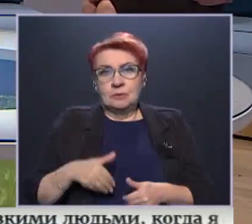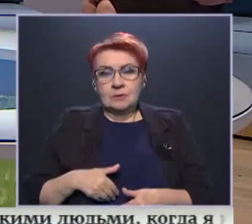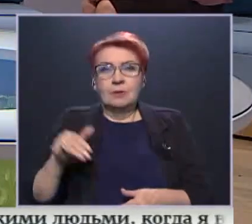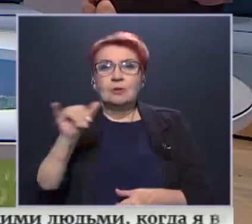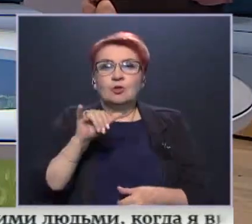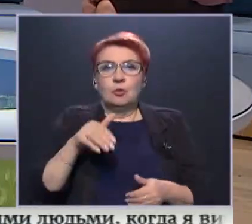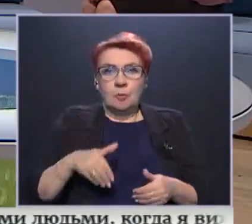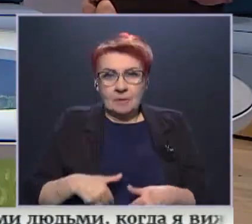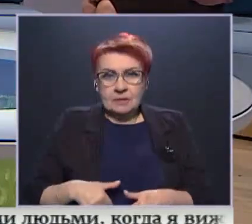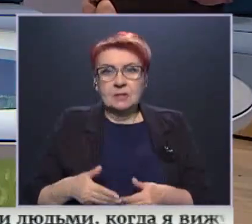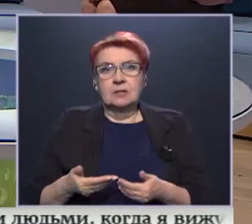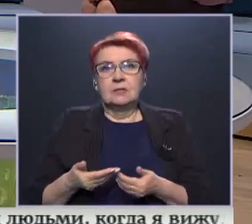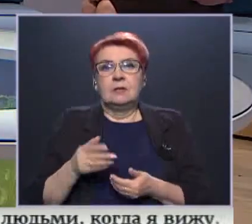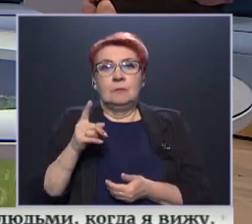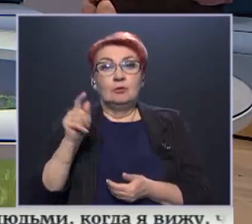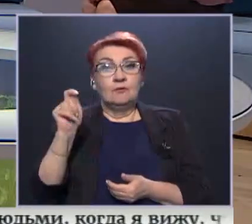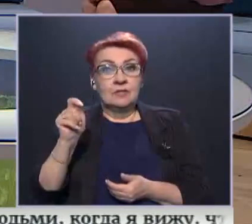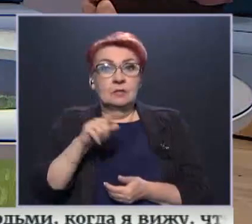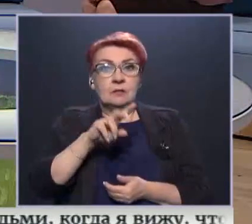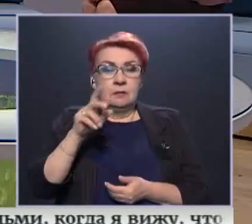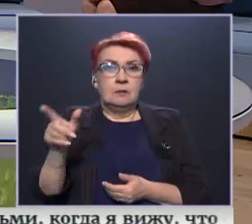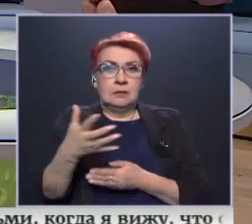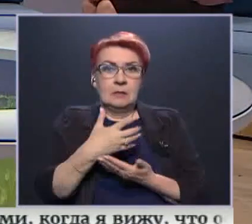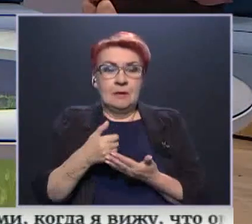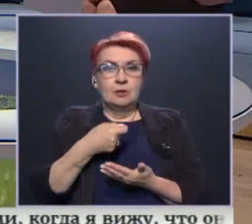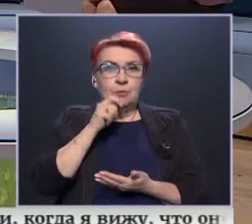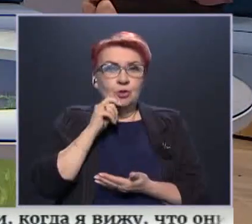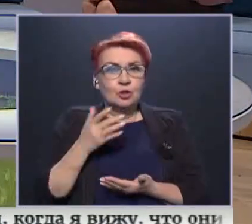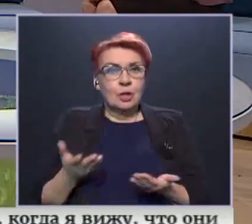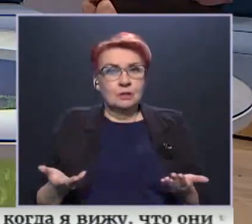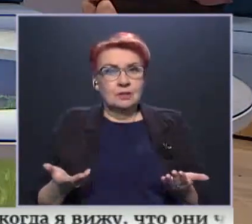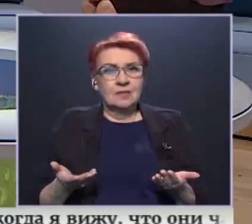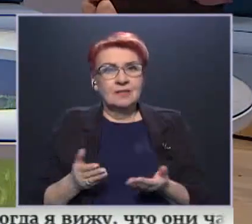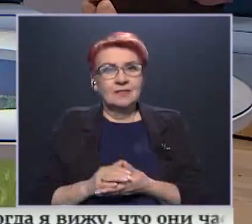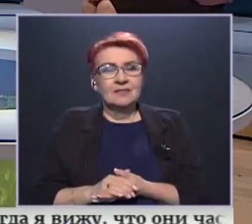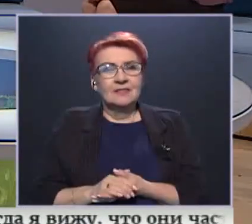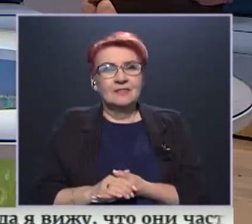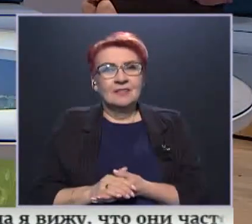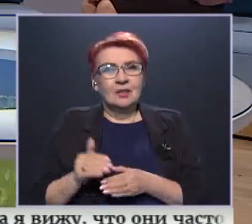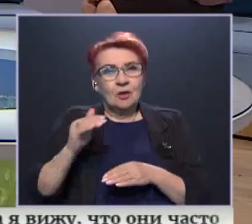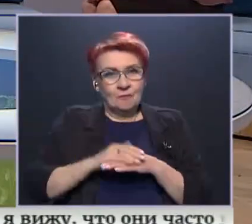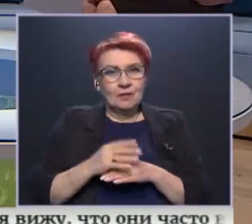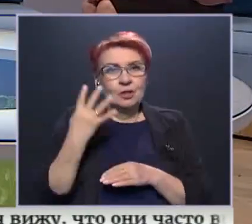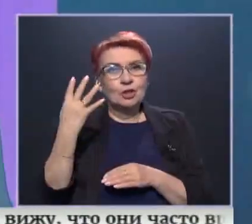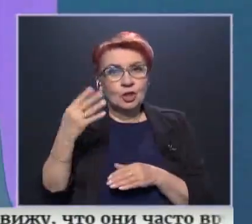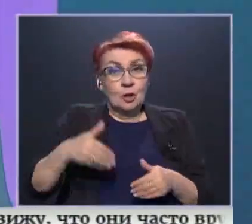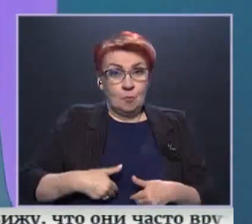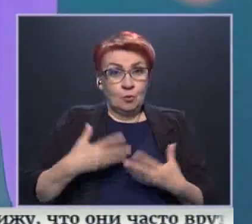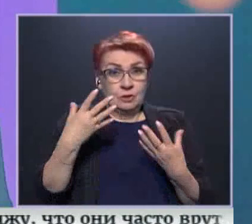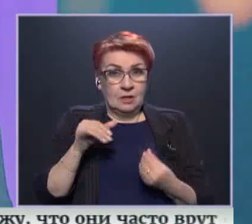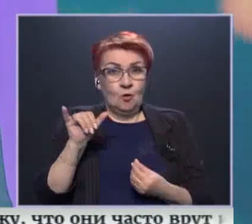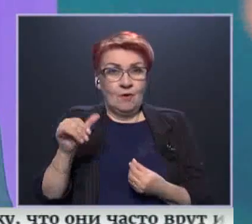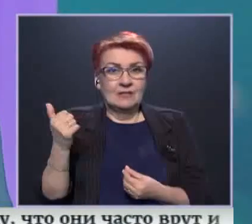субботу попостился, потому что в воскресенье собираешься причащаться. Получается, это фактически 4 постных дня в неделю